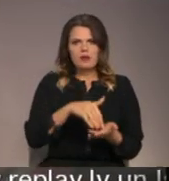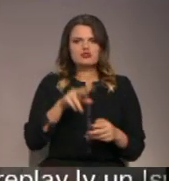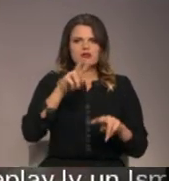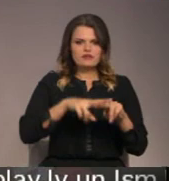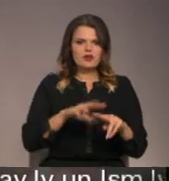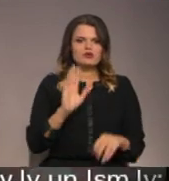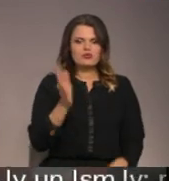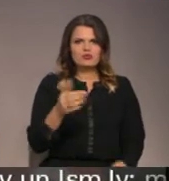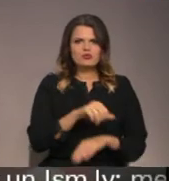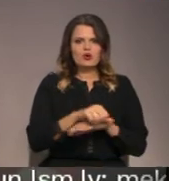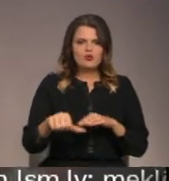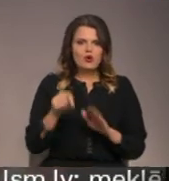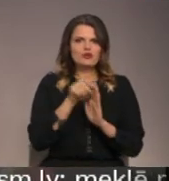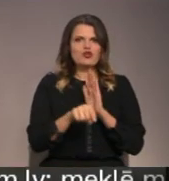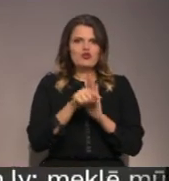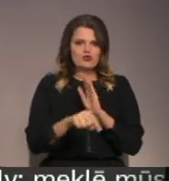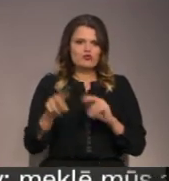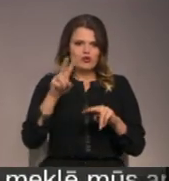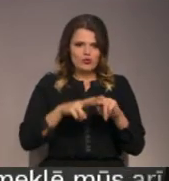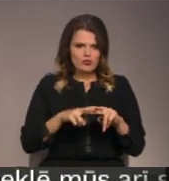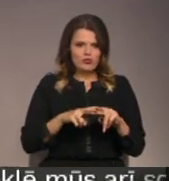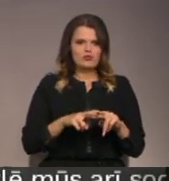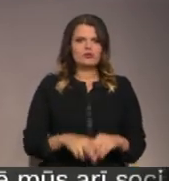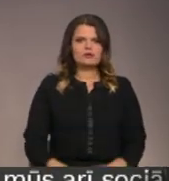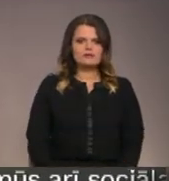būs robežas kontrolas punkts.